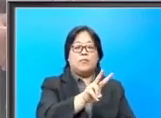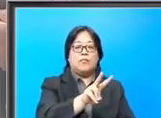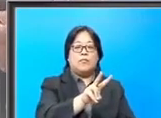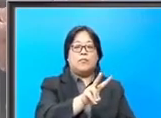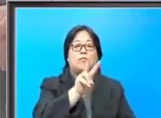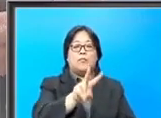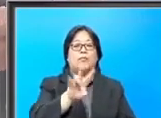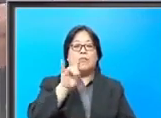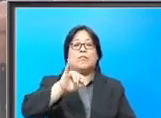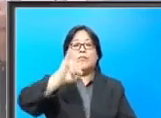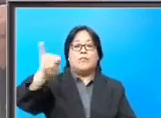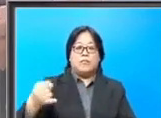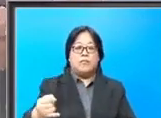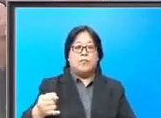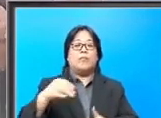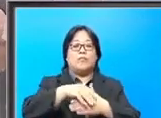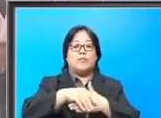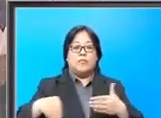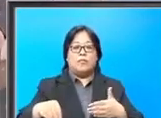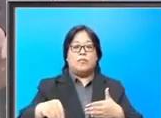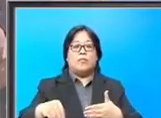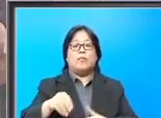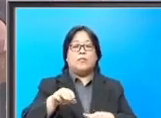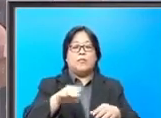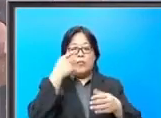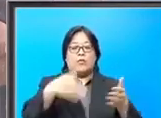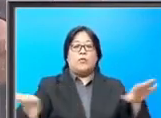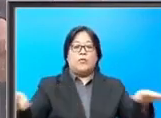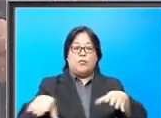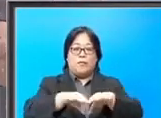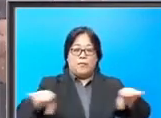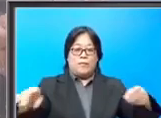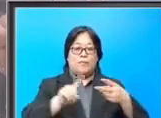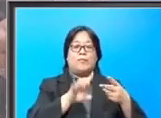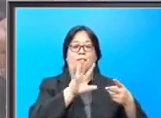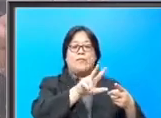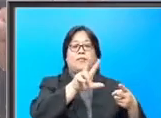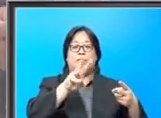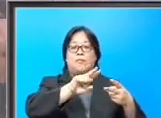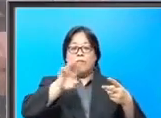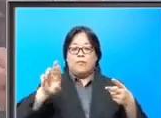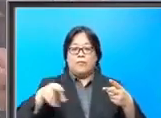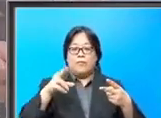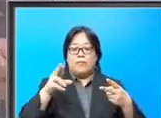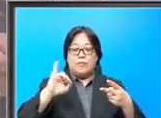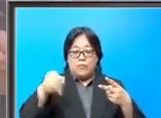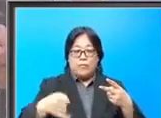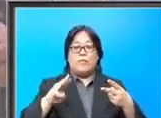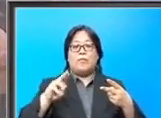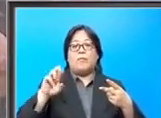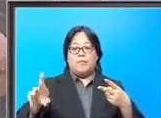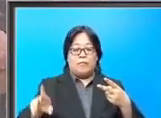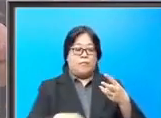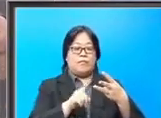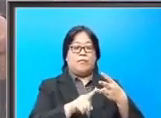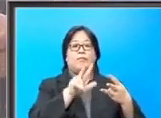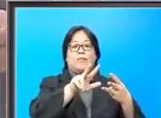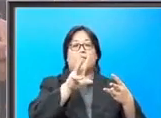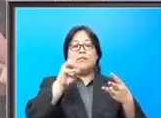226-228 juta Ringgit Reza fishing 336 juta miner habilitation dan